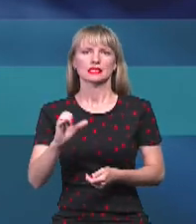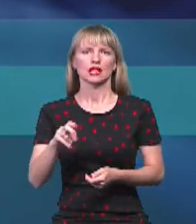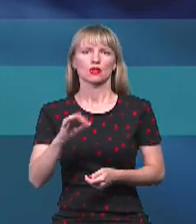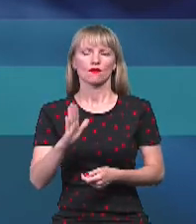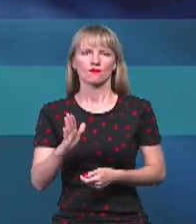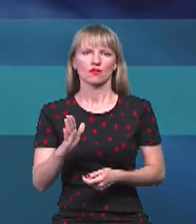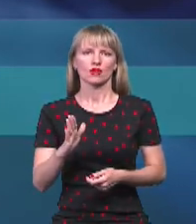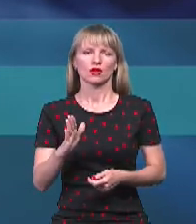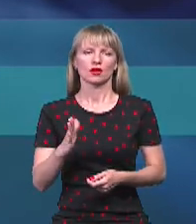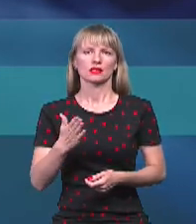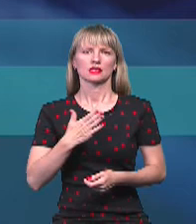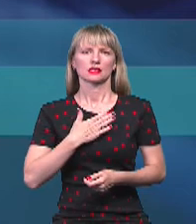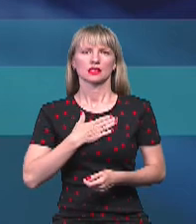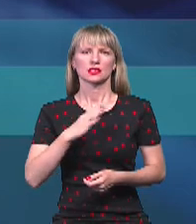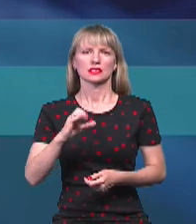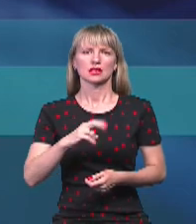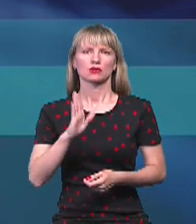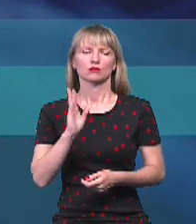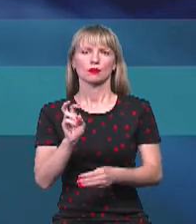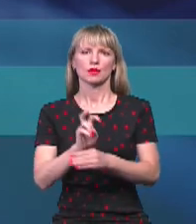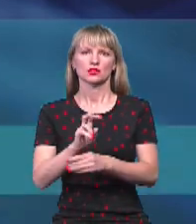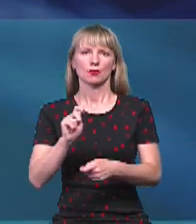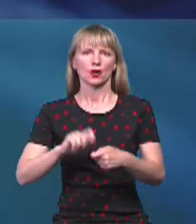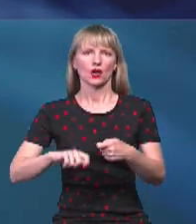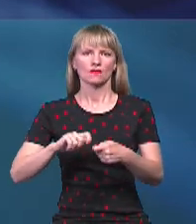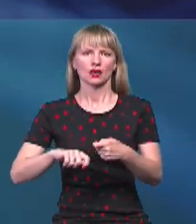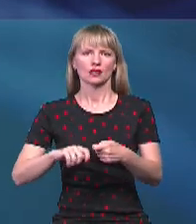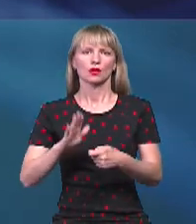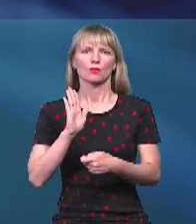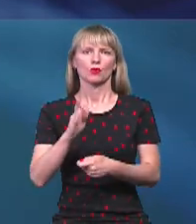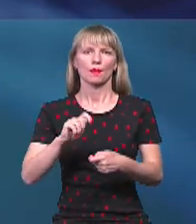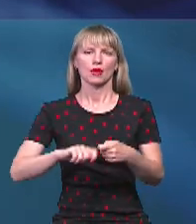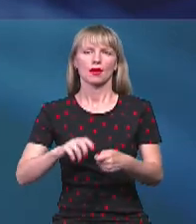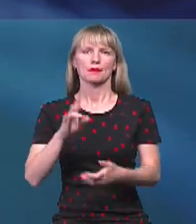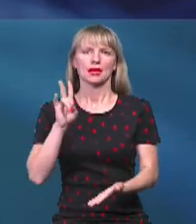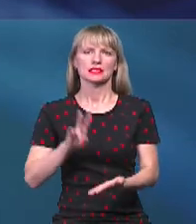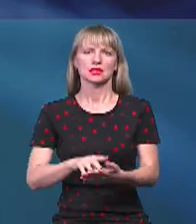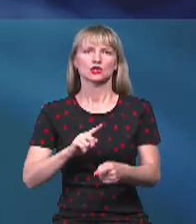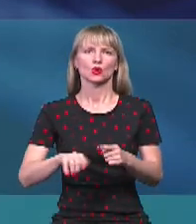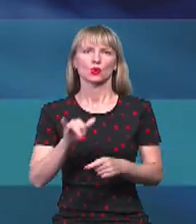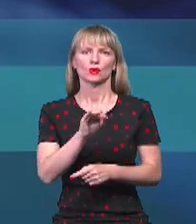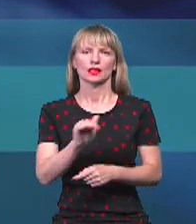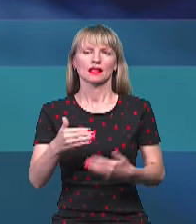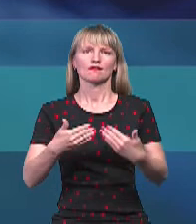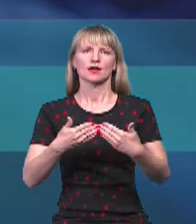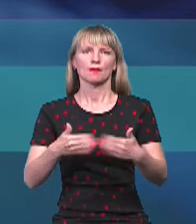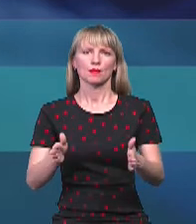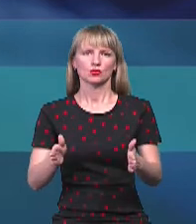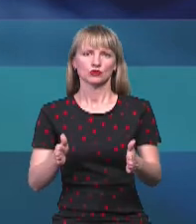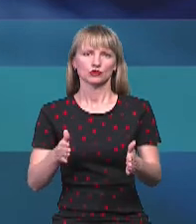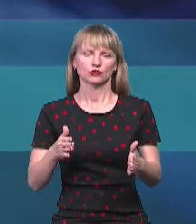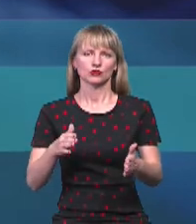садов, наш сад будут посещать проверки, проверки будут постоянные, скоро у детей выпускной,